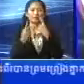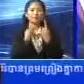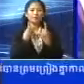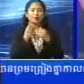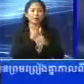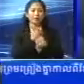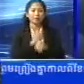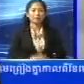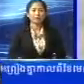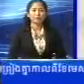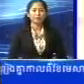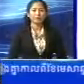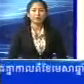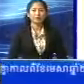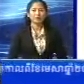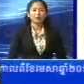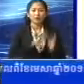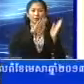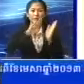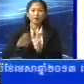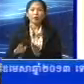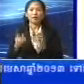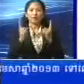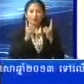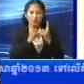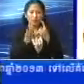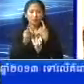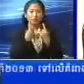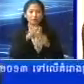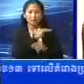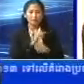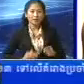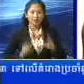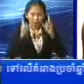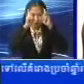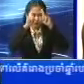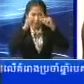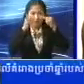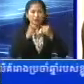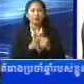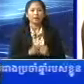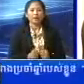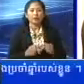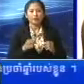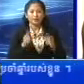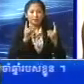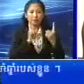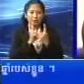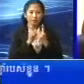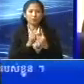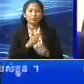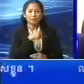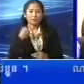ការងារផងដែរដល់ឡៃចំនួនពិភាក្សារវាងសម្ដេចឌីជោជាមួយនាយករដ្ឋមន្ត្រីចិនភីគីទាំងពី